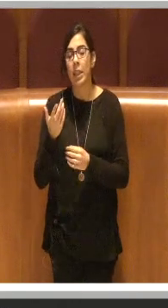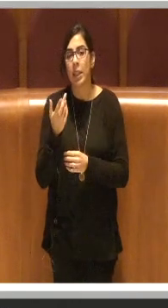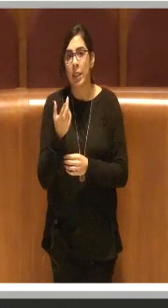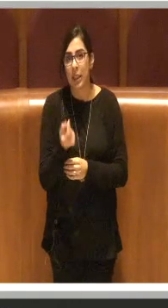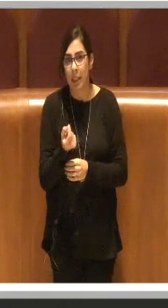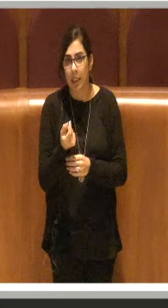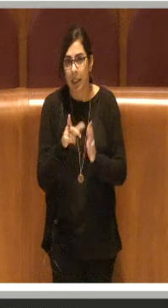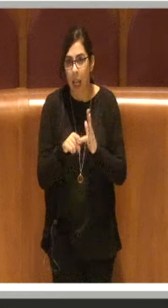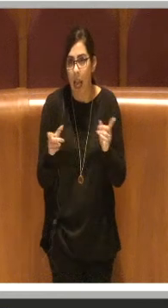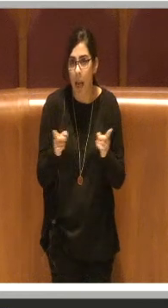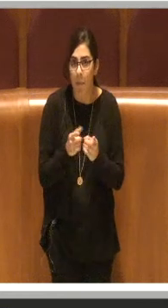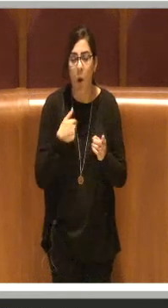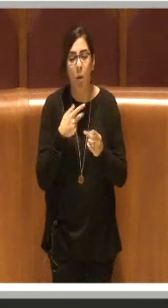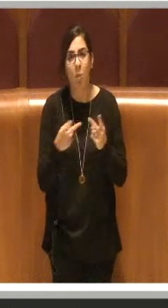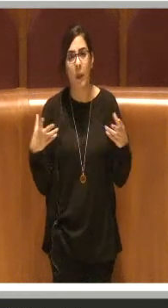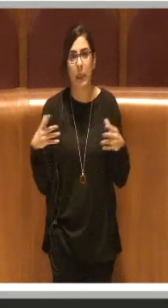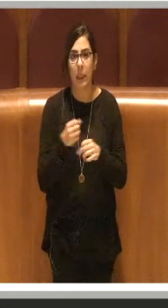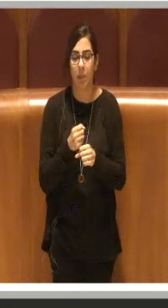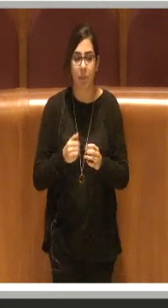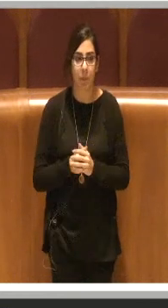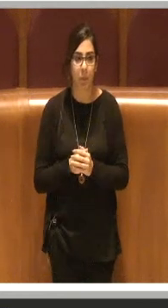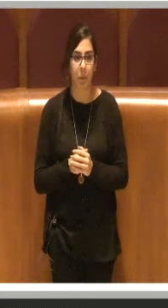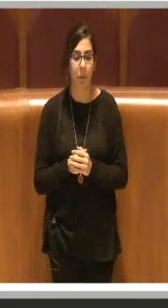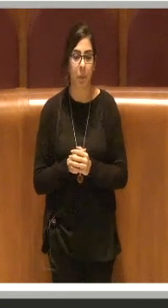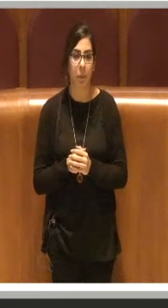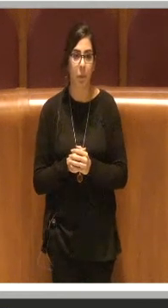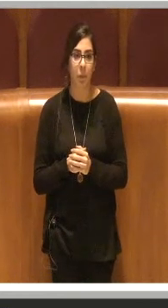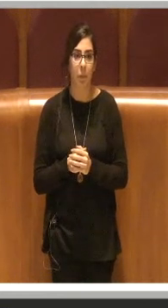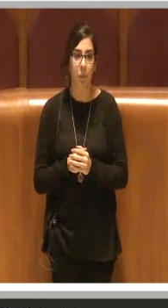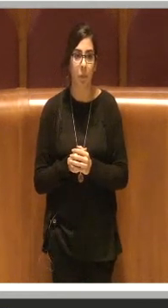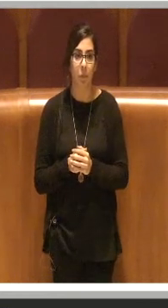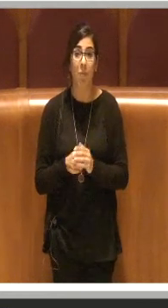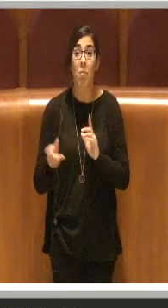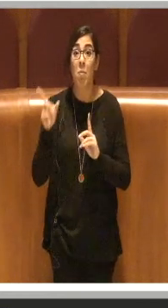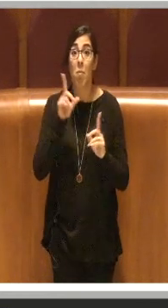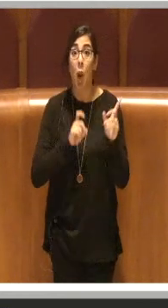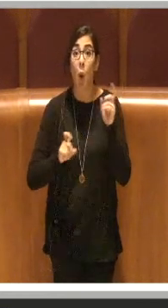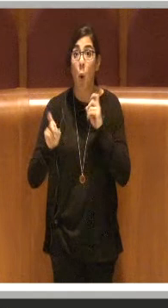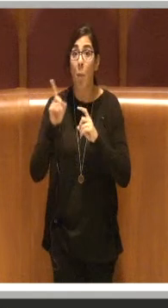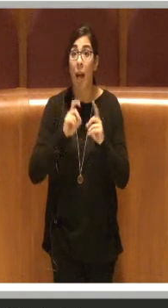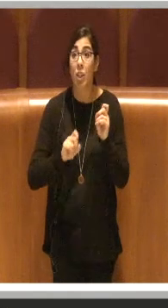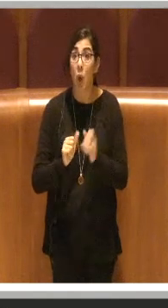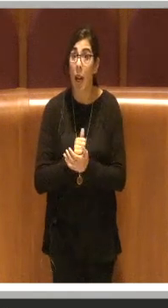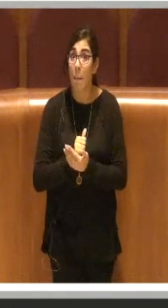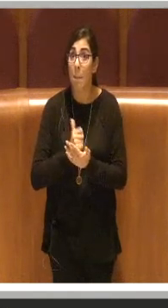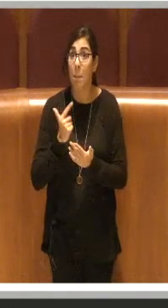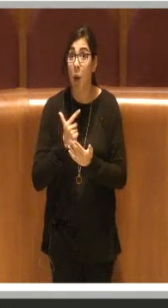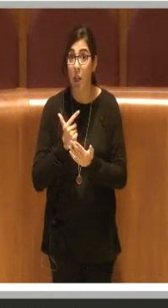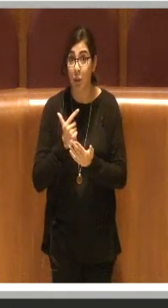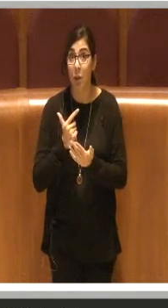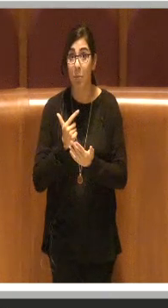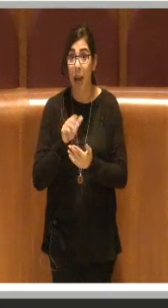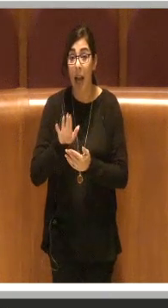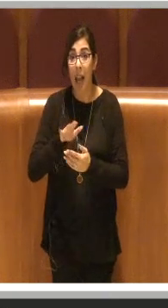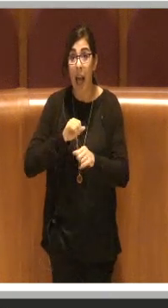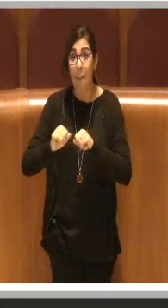di sintetizzare tutto. Il timore principale che aveva l'amministrazione,